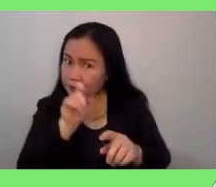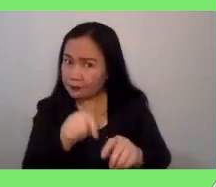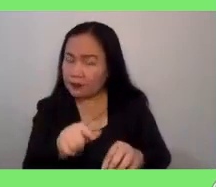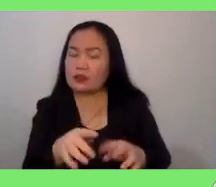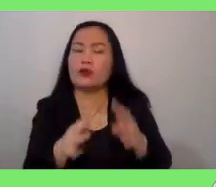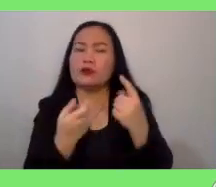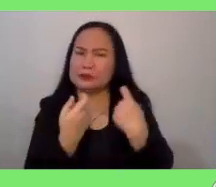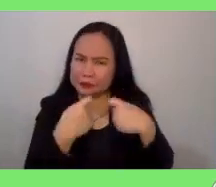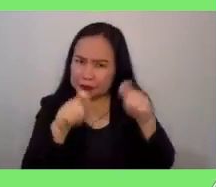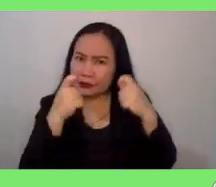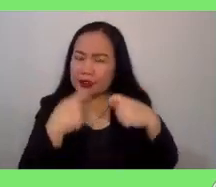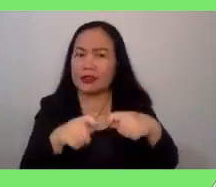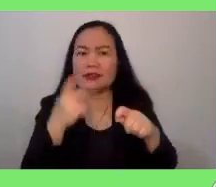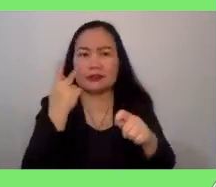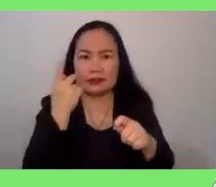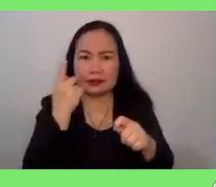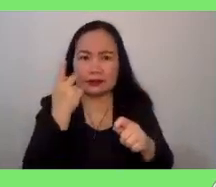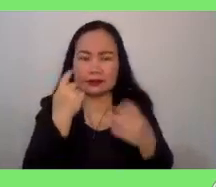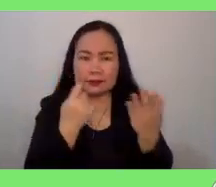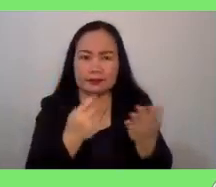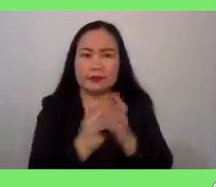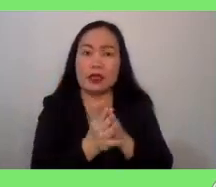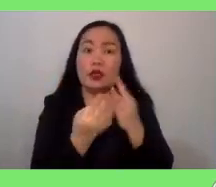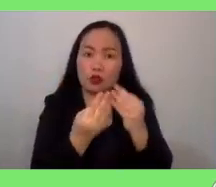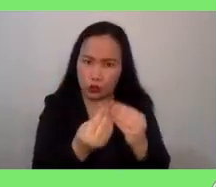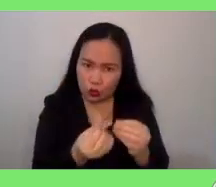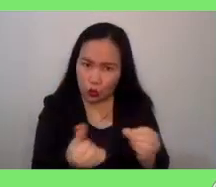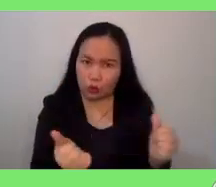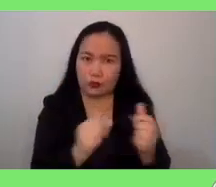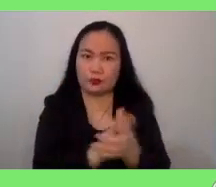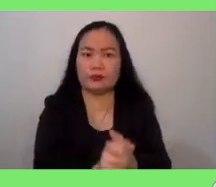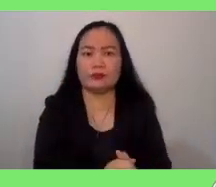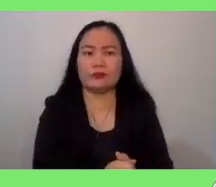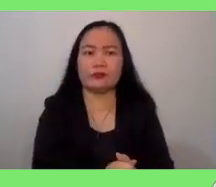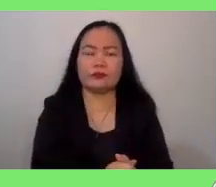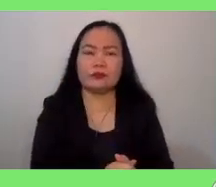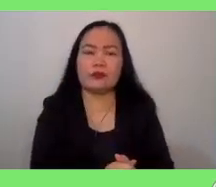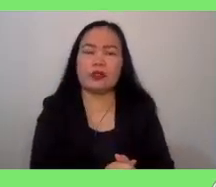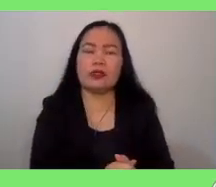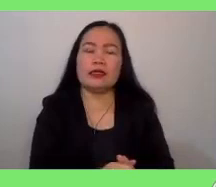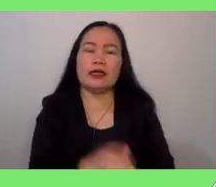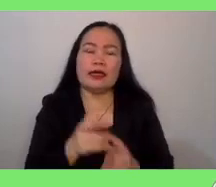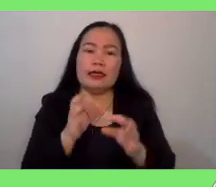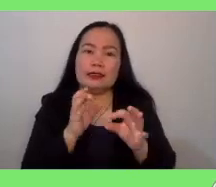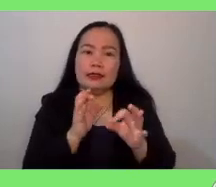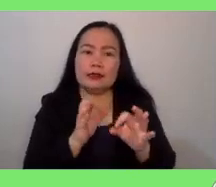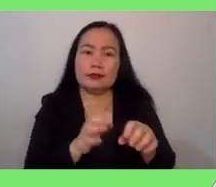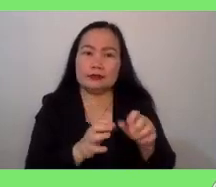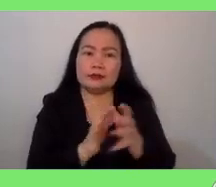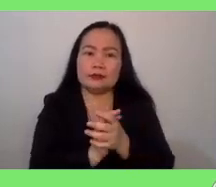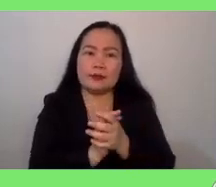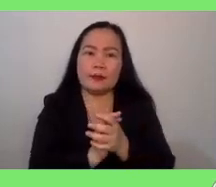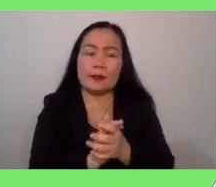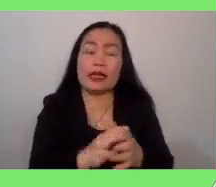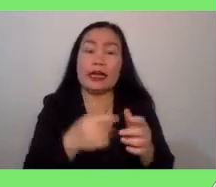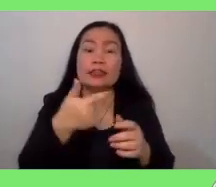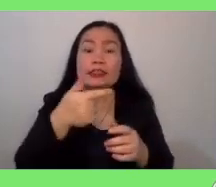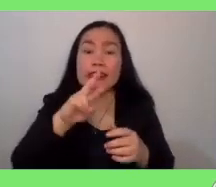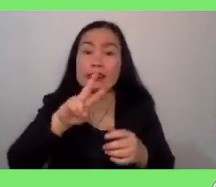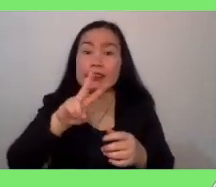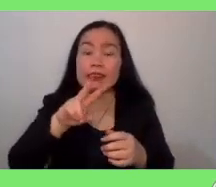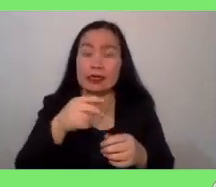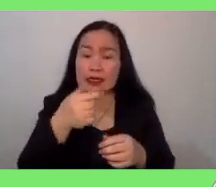is equal to 4. So, pag may nagtanong sa comment section na, ma'am, saan po nakuha si x is equal to 3 at x is equal to 4? Given